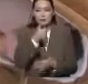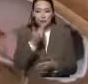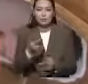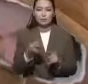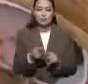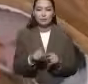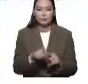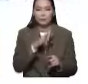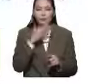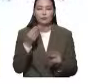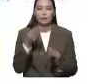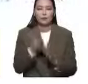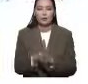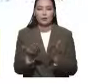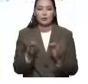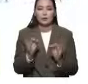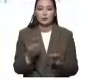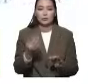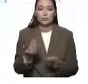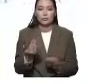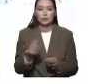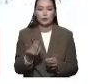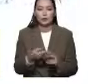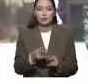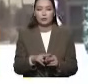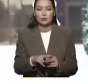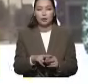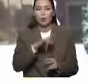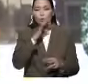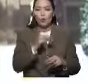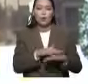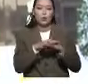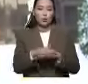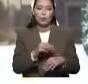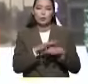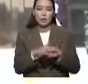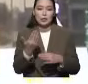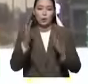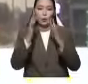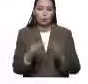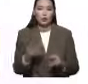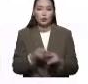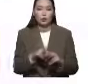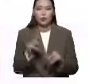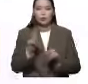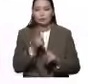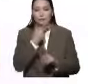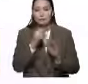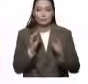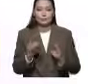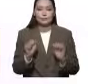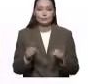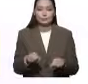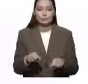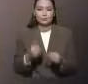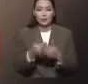керек болсын, дұрыс деп ойлаймын. Әрине қажет жоқ, ол бюджеттен ақша бөліп бір алған елканы 5 жыл ойға болады ғой. Сезіну керек қой жаңа